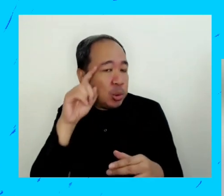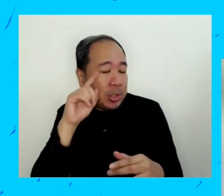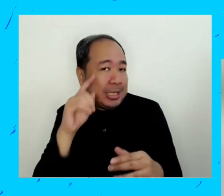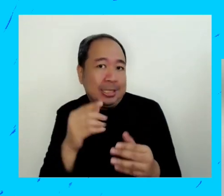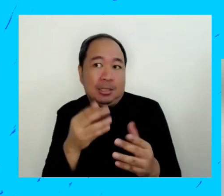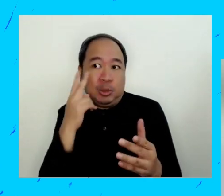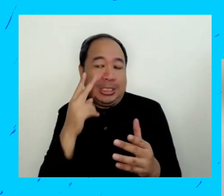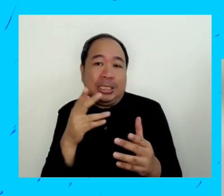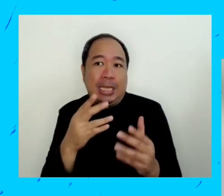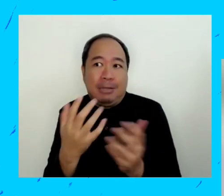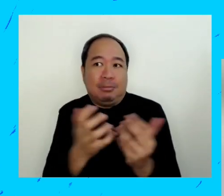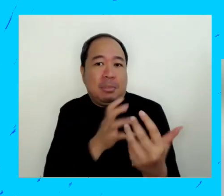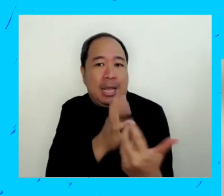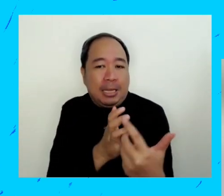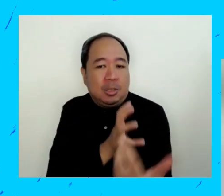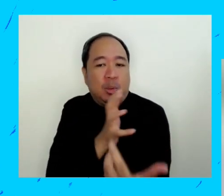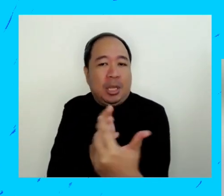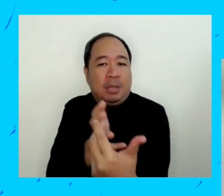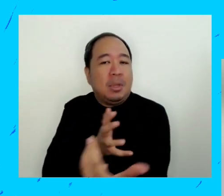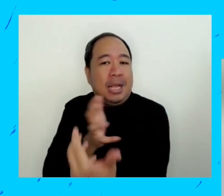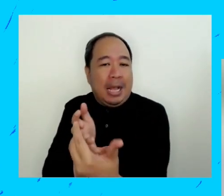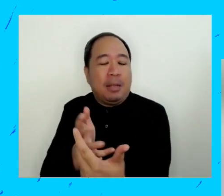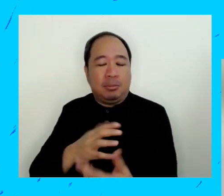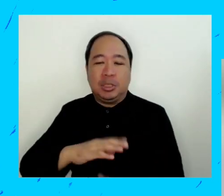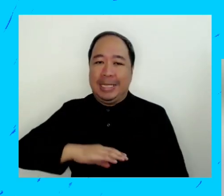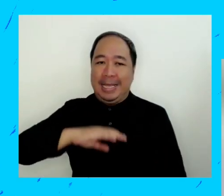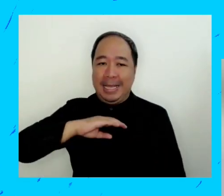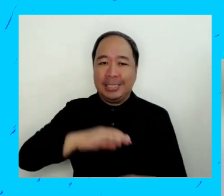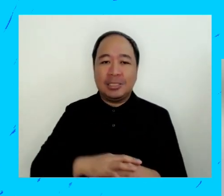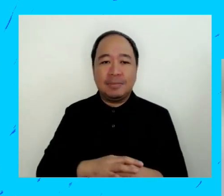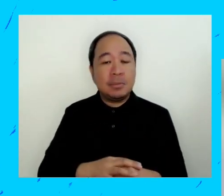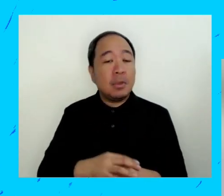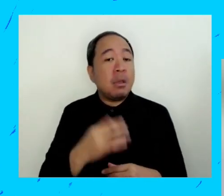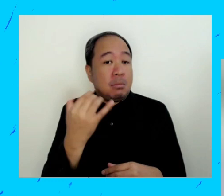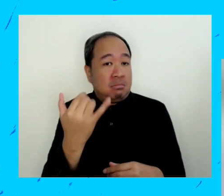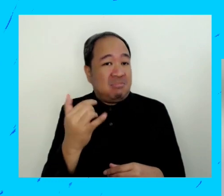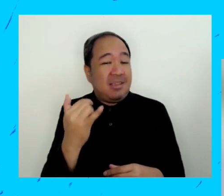chaque cas. Oui, de la résistance,